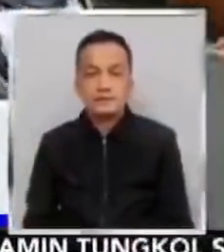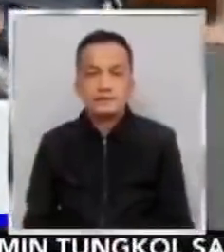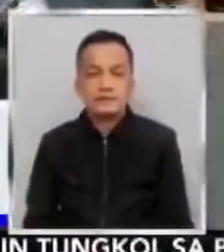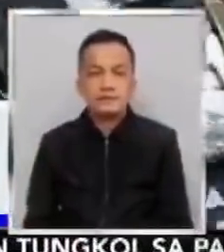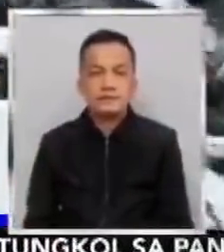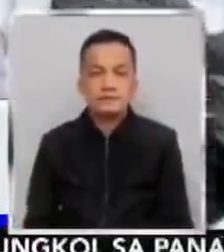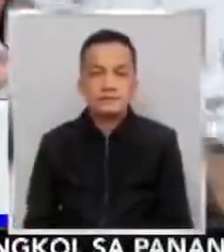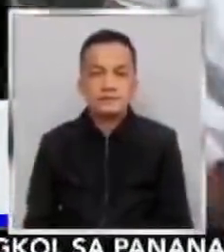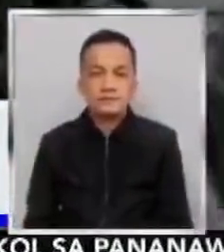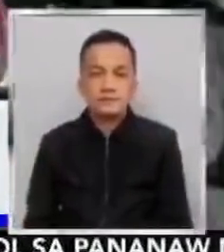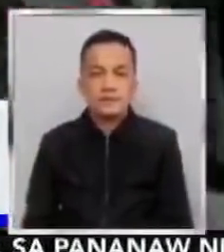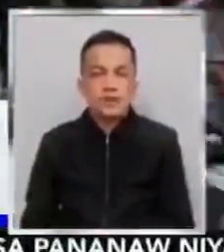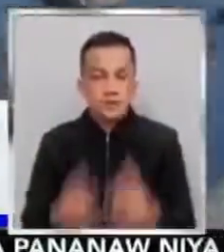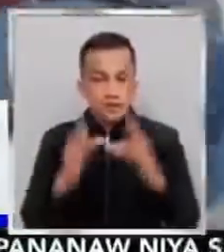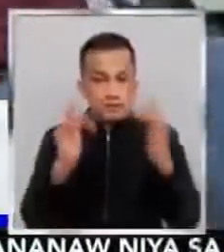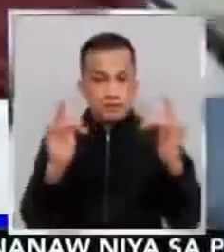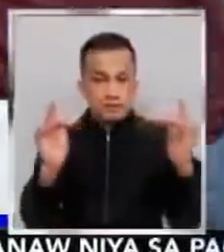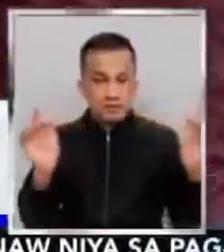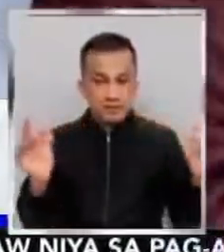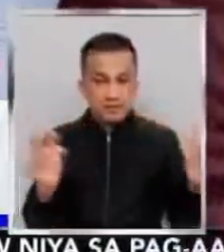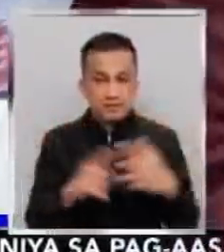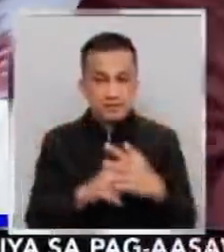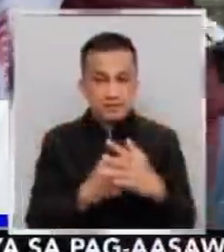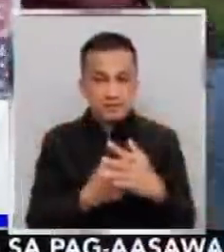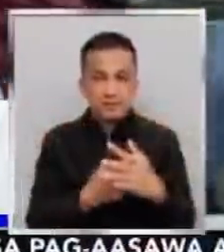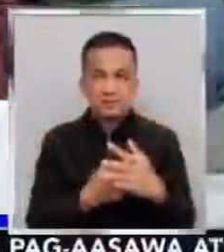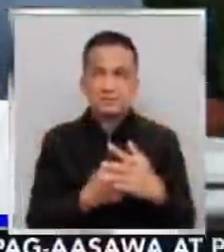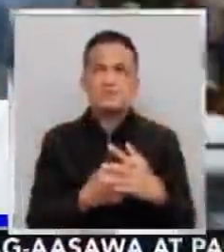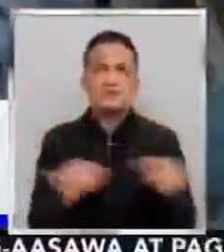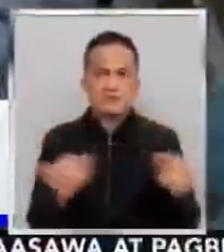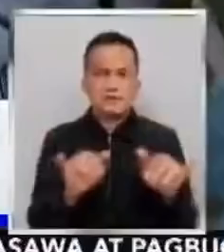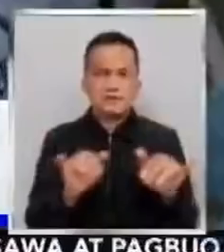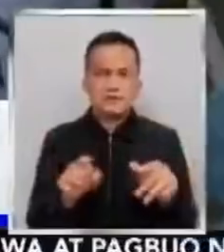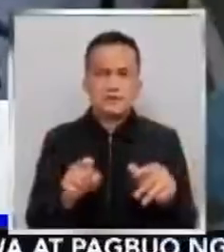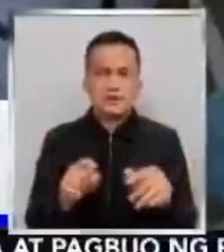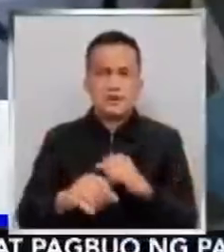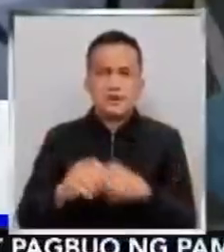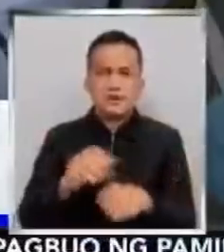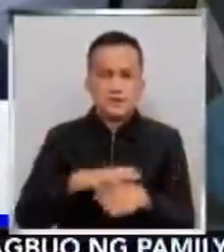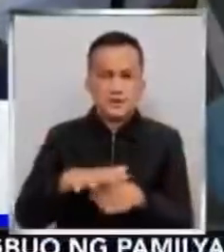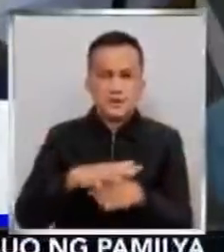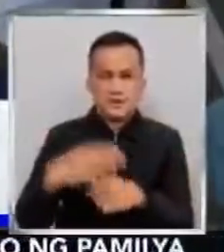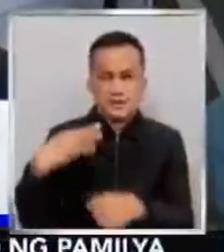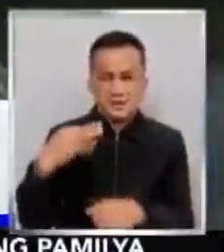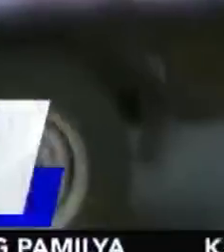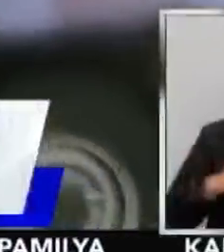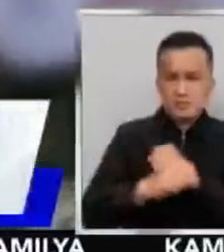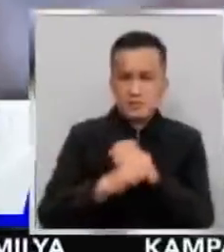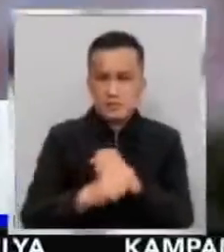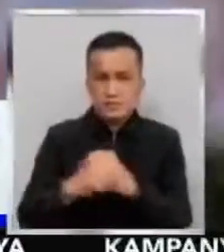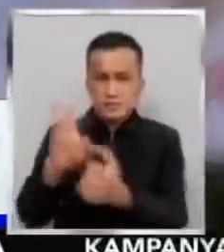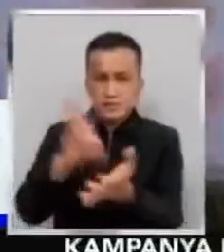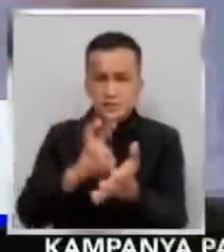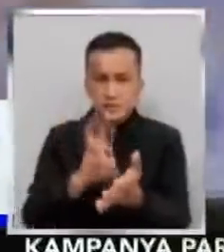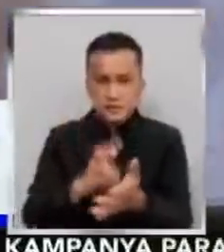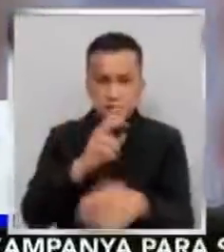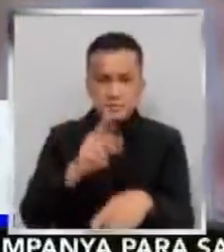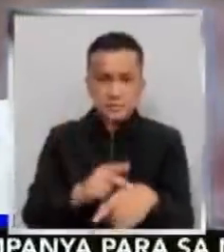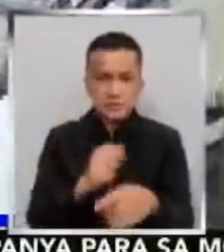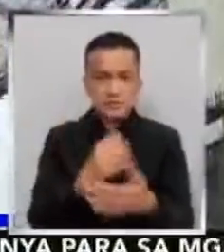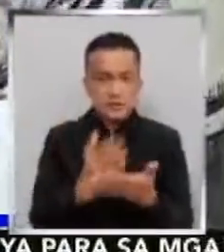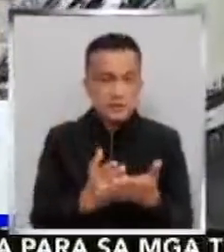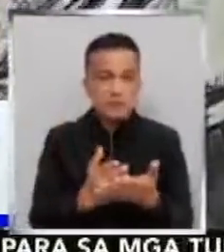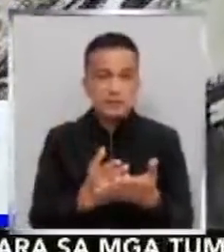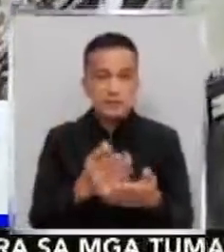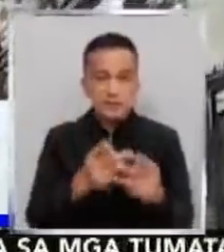Malapyas na ang pagsisimula ngayong araw ng kampanya ng mga lokal na kandidato sa iba't ibang panig ng bansa. Sa ilang lugar kompleto pa sa banda, may mga